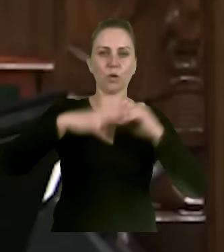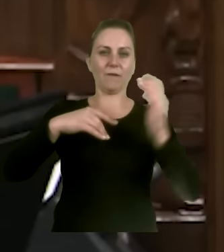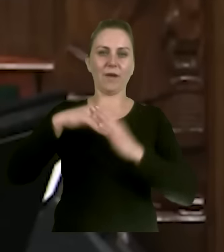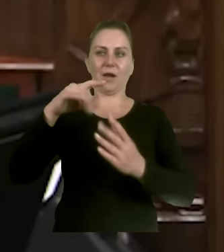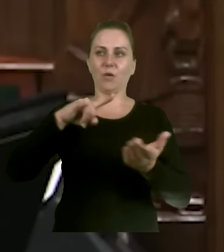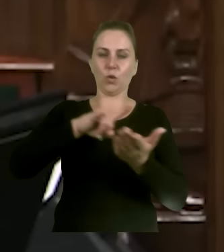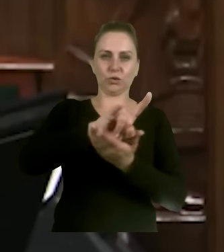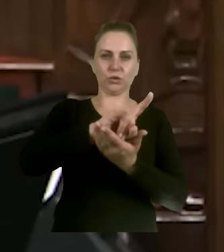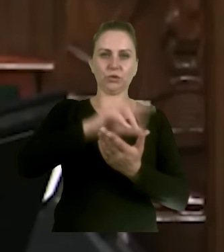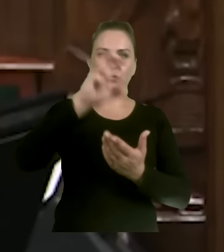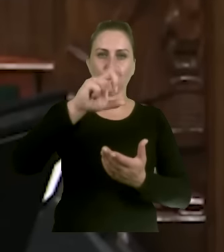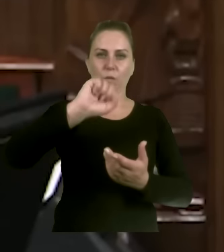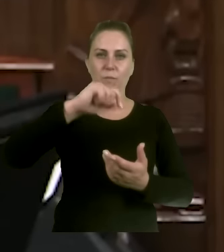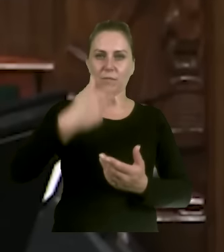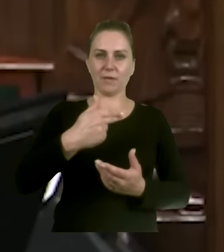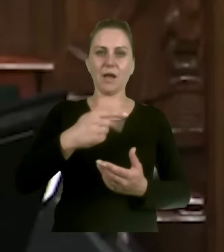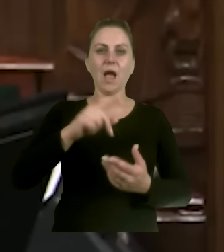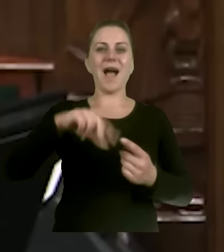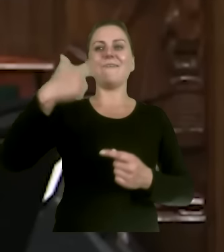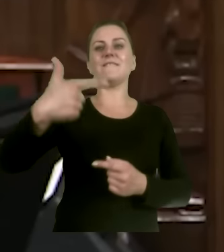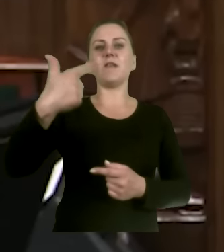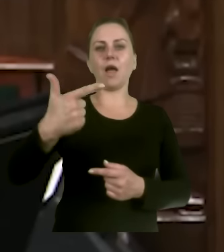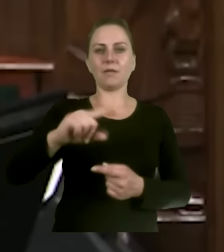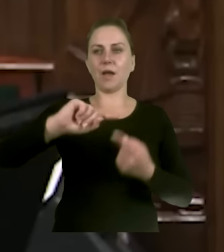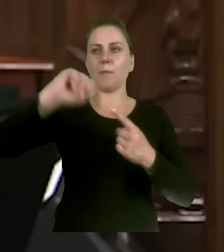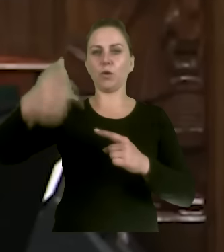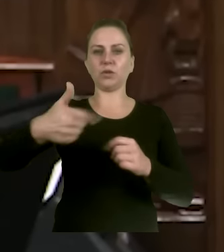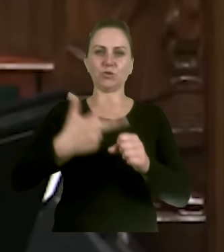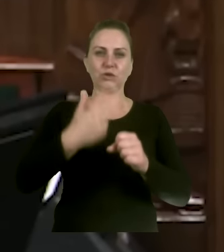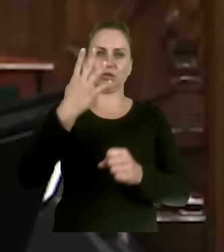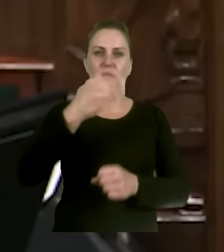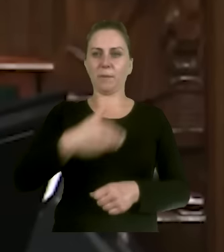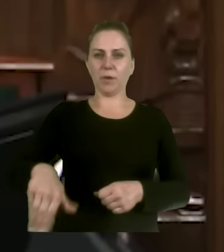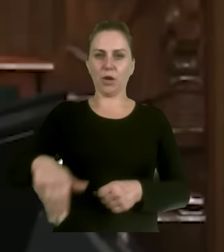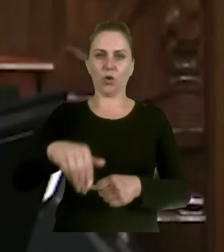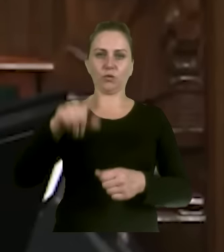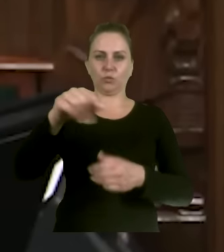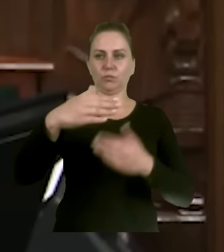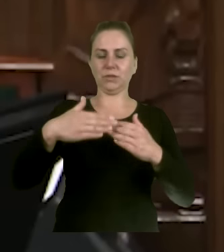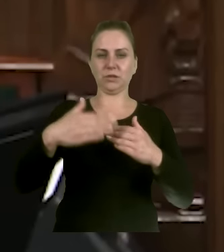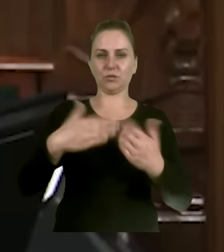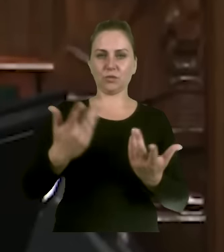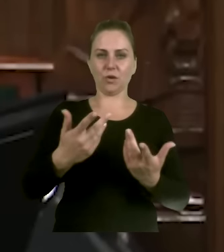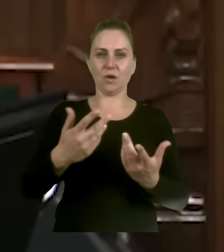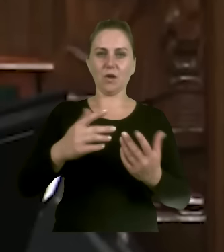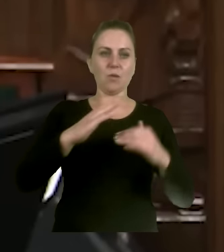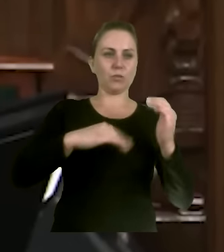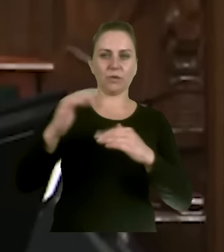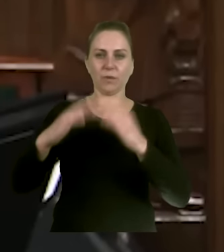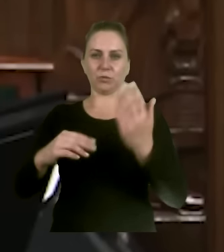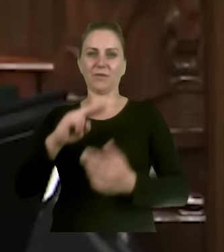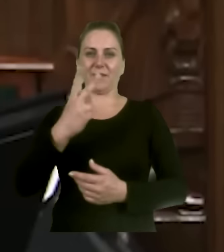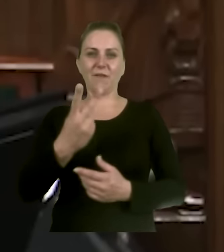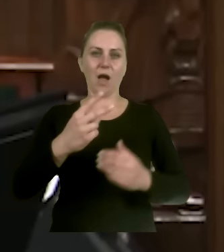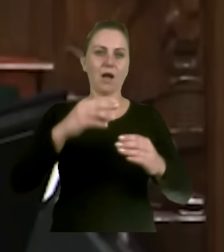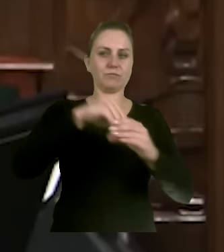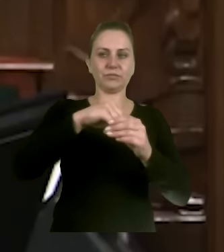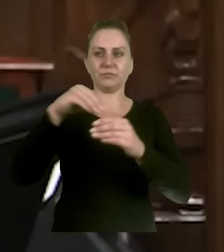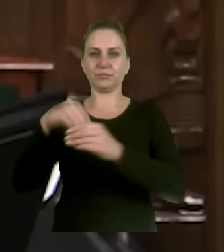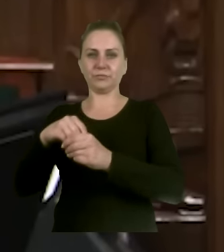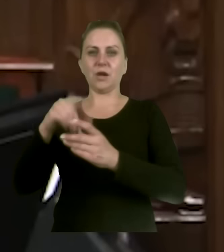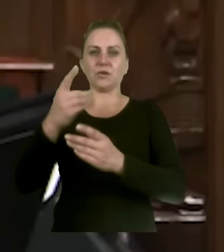to, żeby dwa lata później ukończyć lotnisko na 34 miliony pasażerów tuż obok? To są dwa procesy inwestycyjne po to, żeby mieć 4 miliony